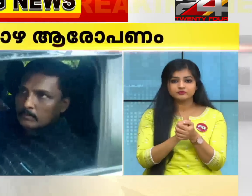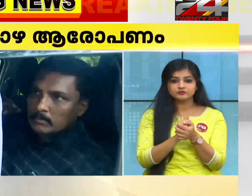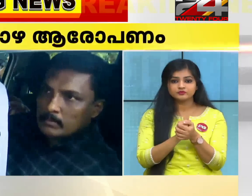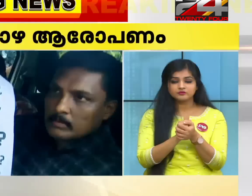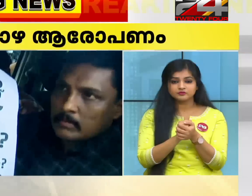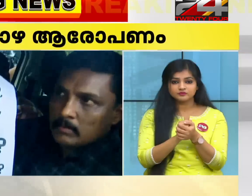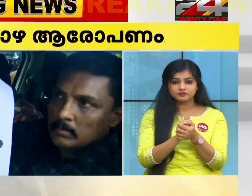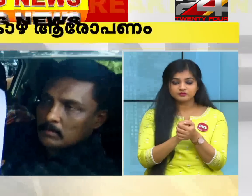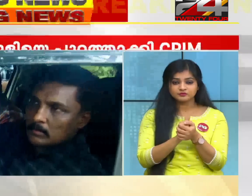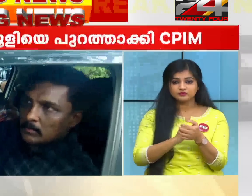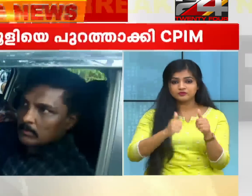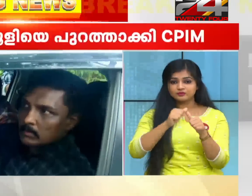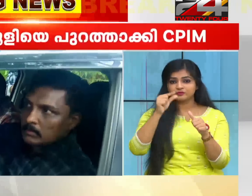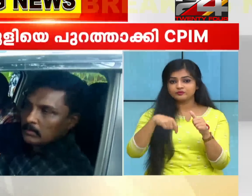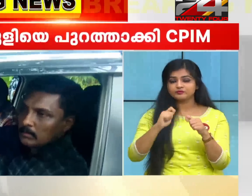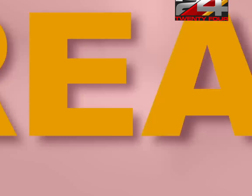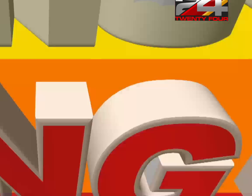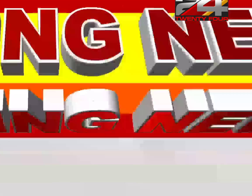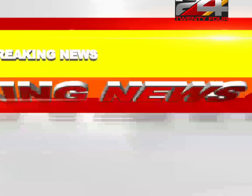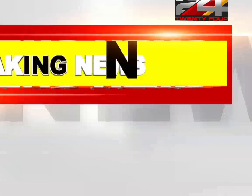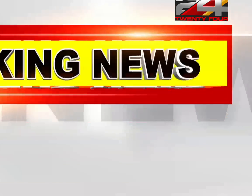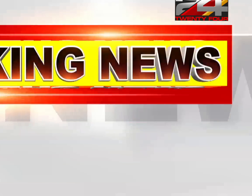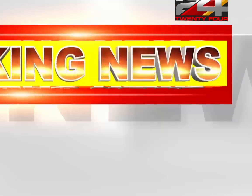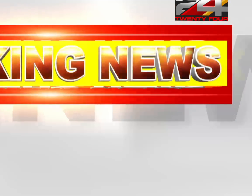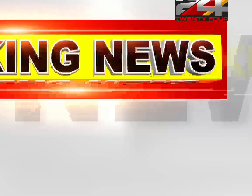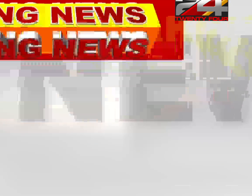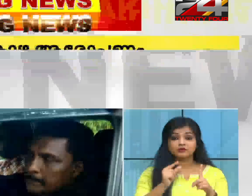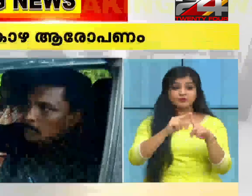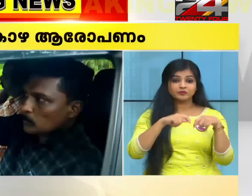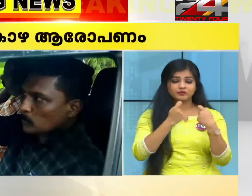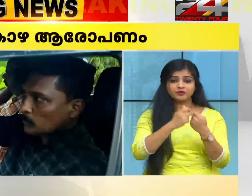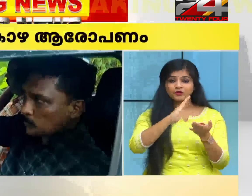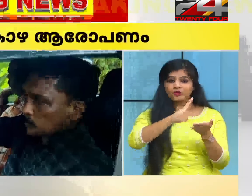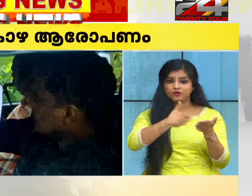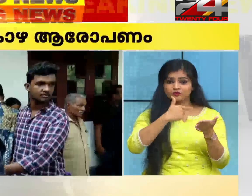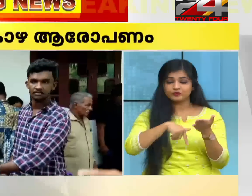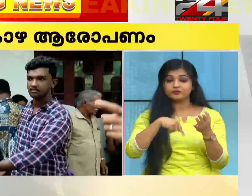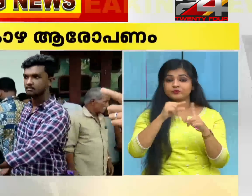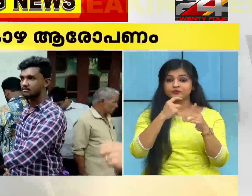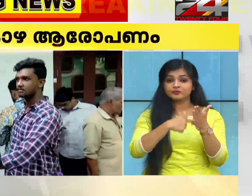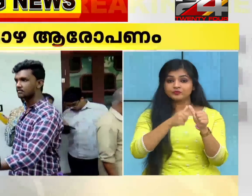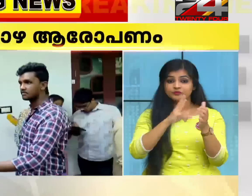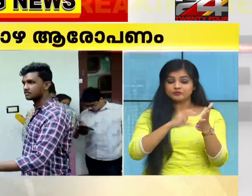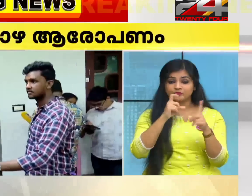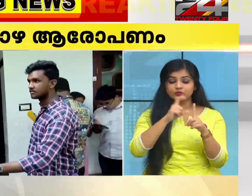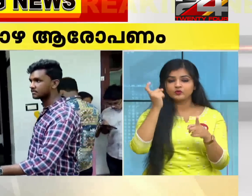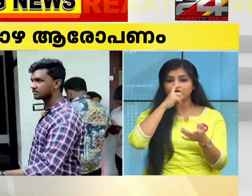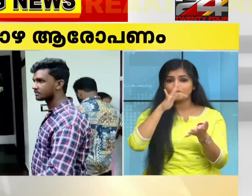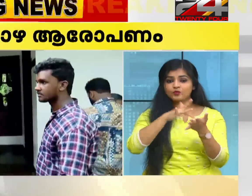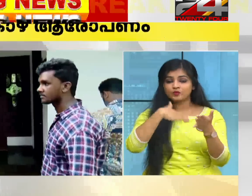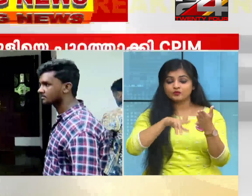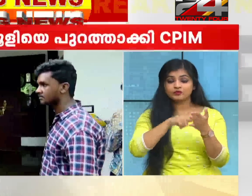അഭിജിത്ത് മുഴക്കുന്നാണ് ഇപ്പോൾ വിവരങ്ങൾ നൽകിക്കൊണ്ടിരിക്കുന്നത്. പാർട്ടി നടപടി നേരിട്ട പ്രമോദ് കോട്ടൂളി ഇപ്പോൾ കോഴിക്കോട് ഈ